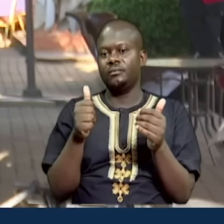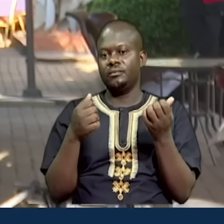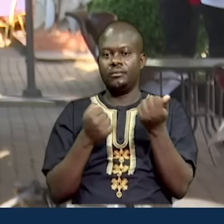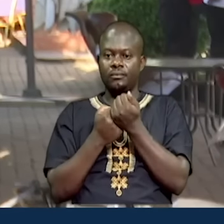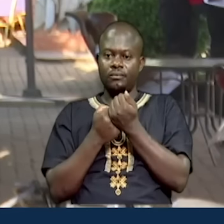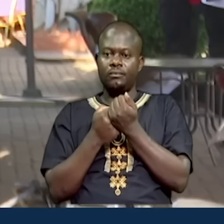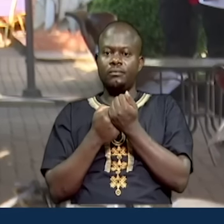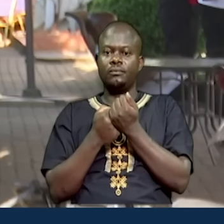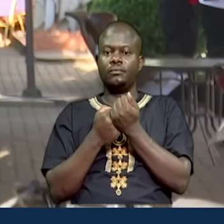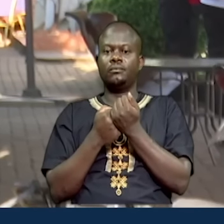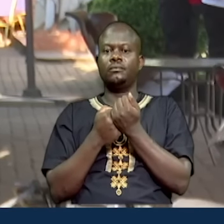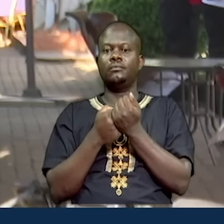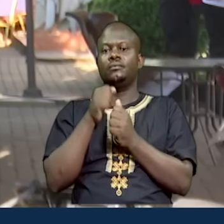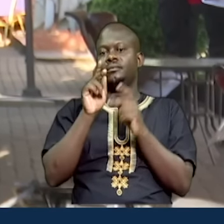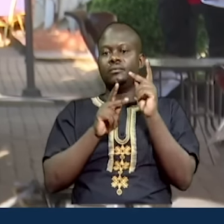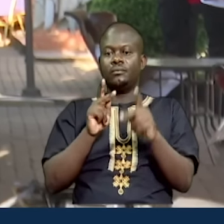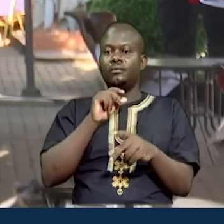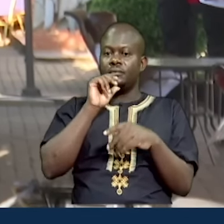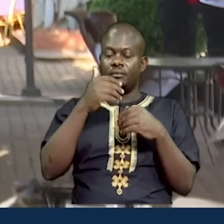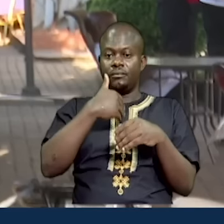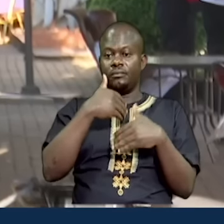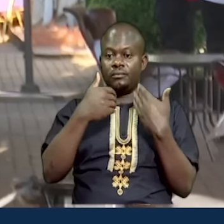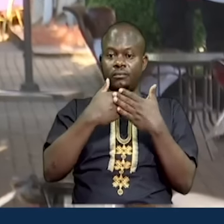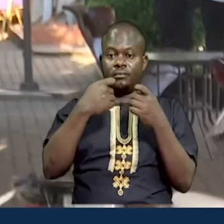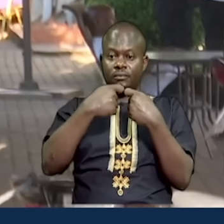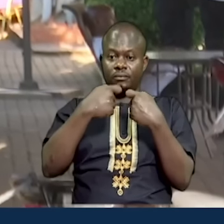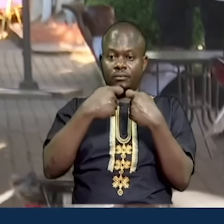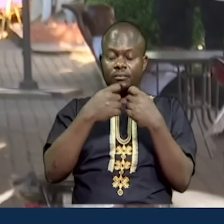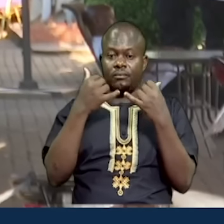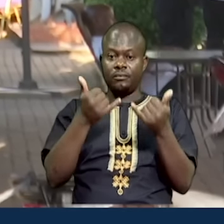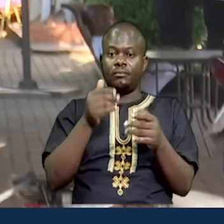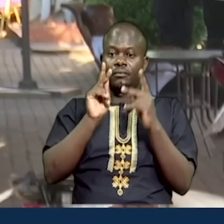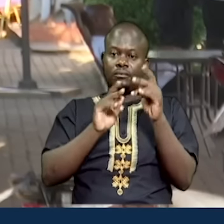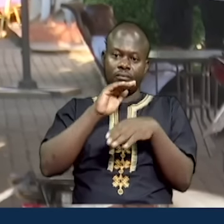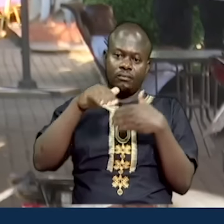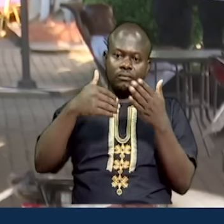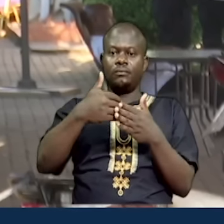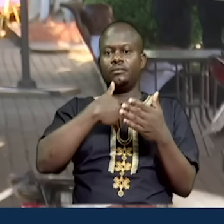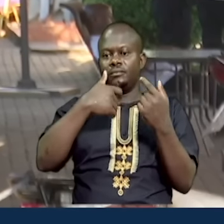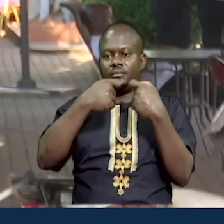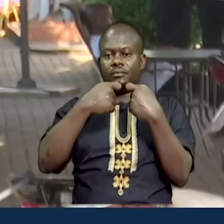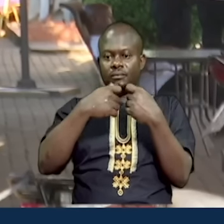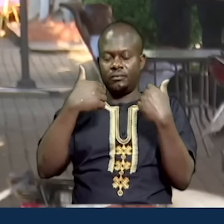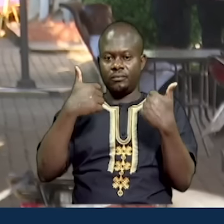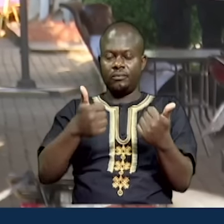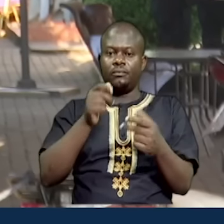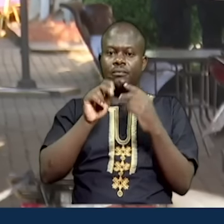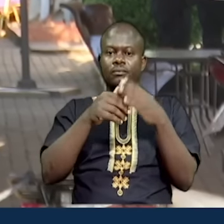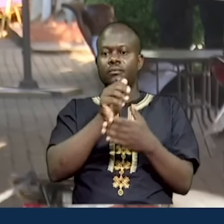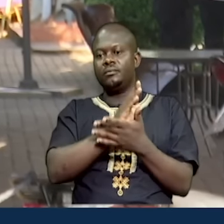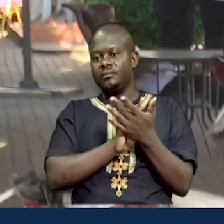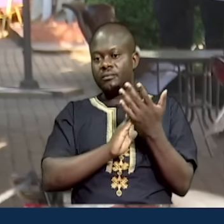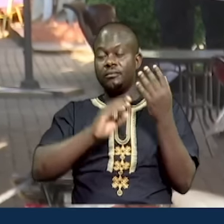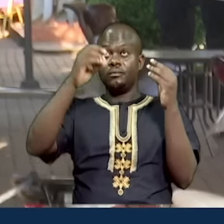nkunganire, abantu ntabwo bari bafite amashanyarazi, ubu buri muturage wese afite amashanyarazi. Abantu bamwe